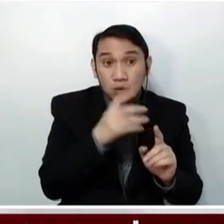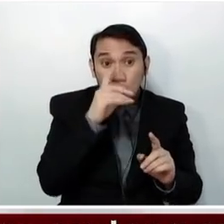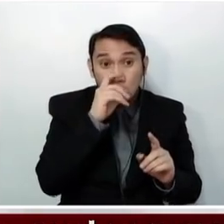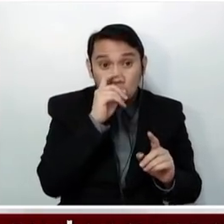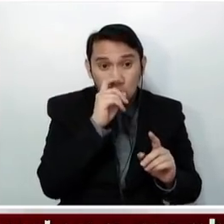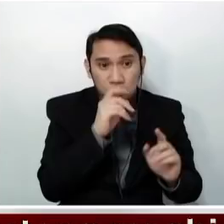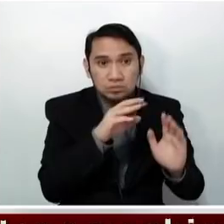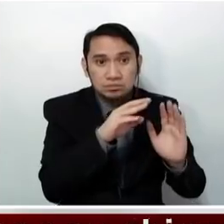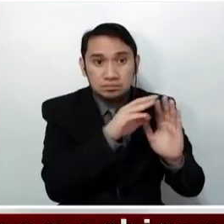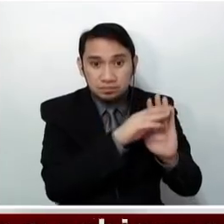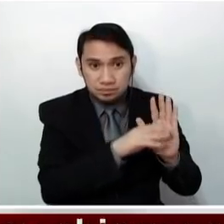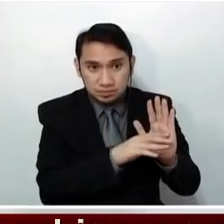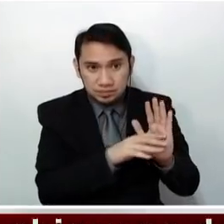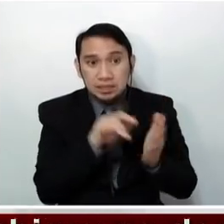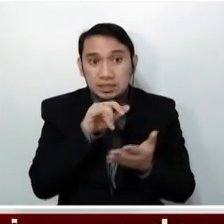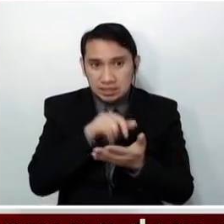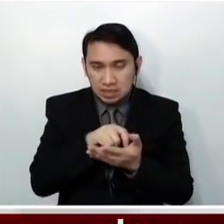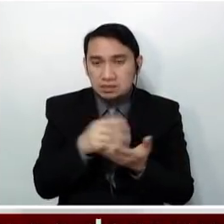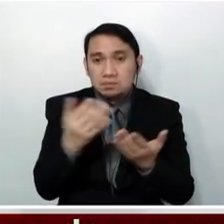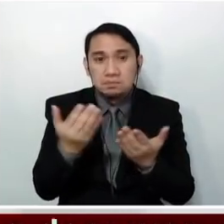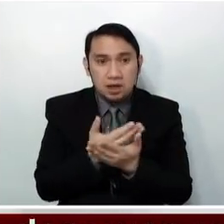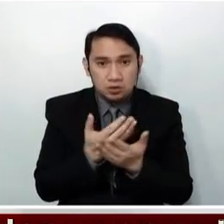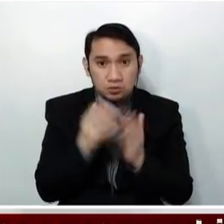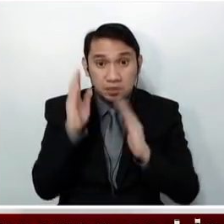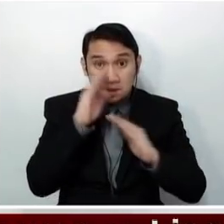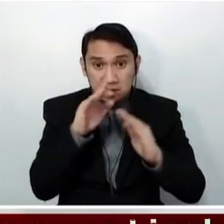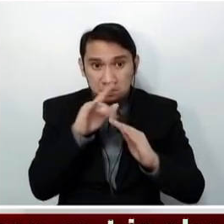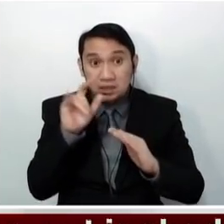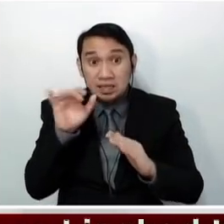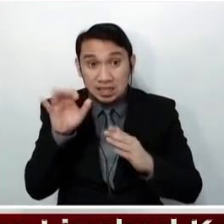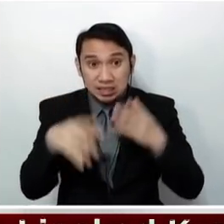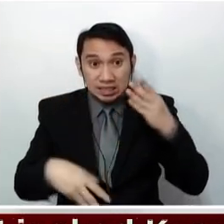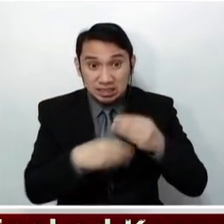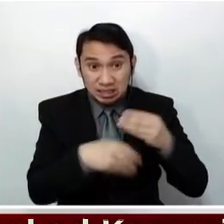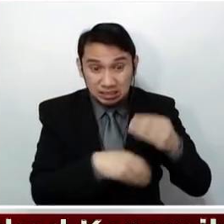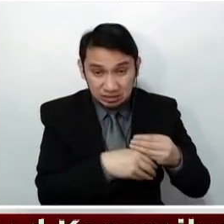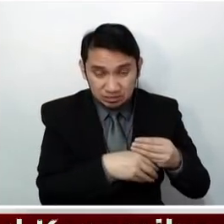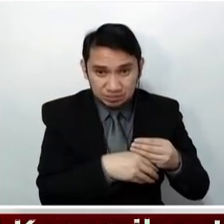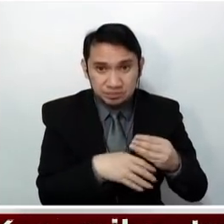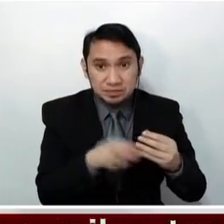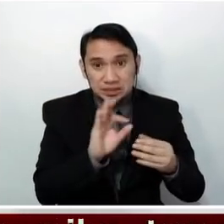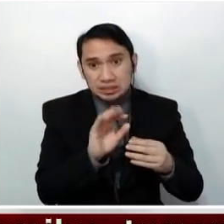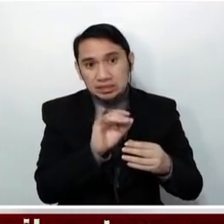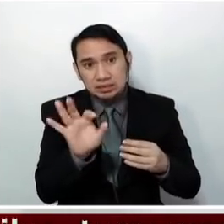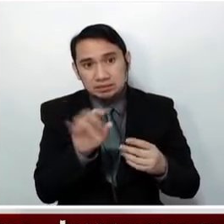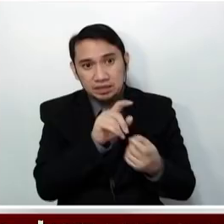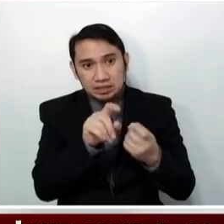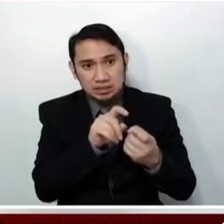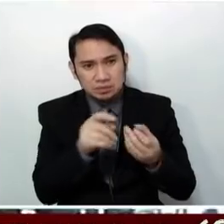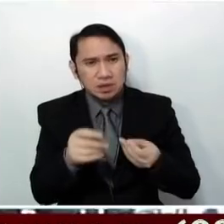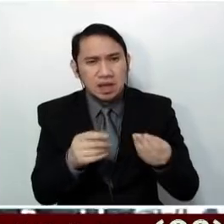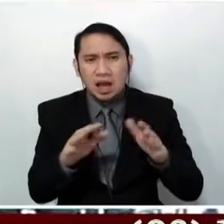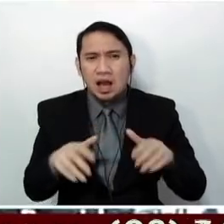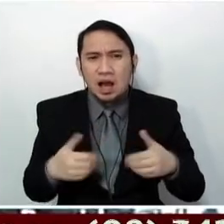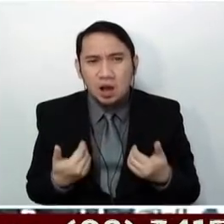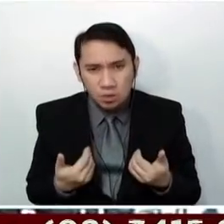another problem, di ba? Kasi dadagdag ka eh. Kung dadagdag ka, kung ineksakto binigay sa yung pera, ano yung pandadagdag mo